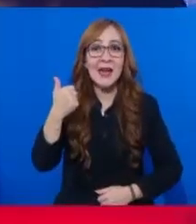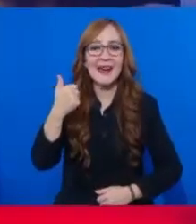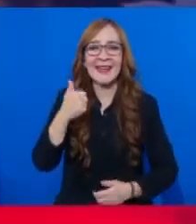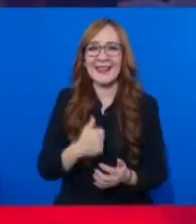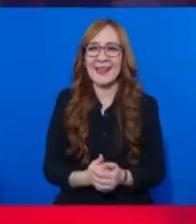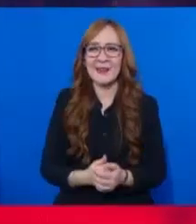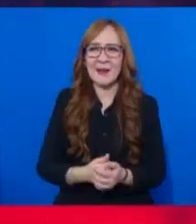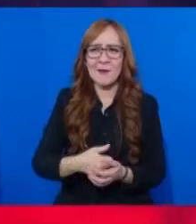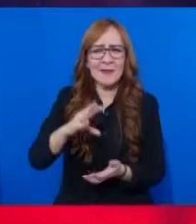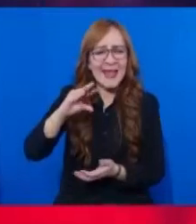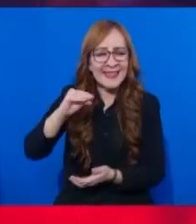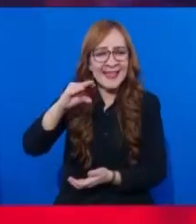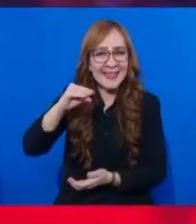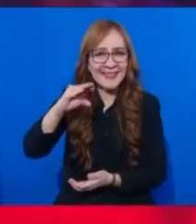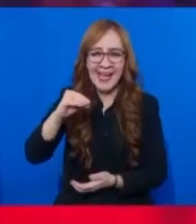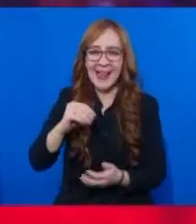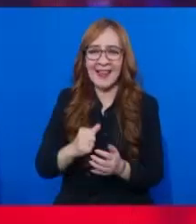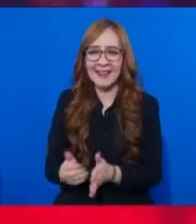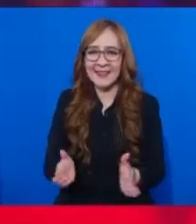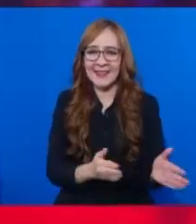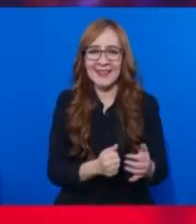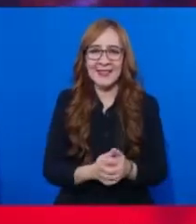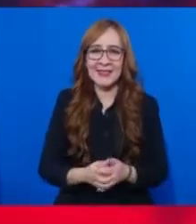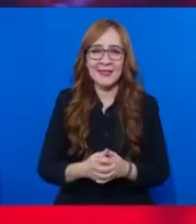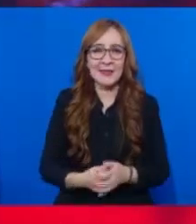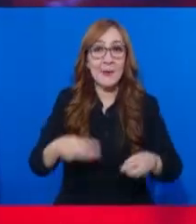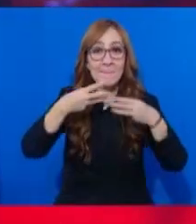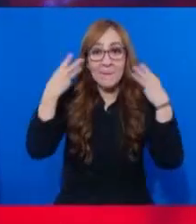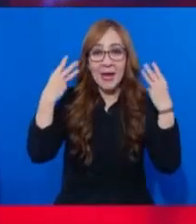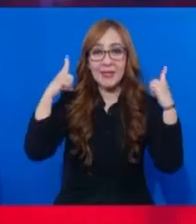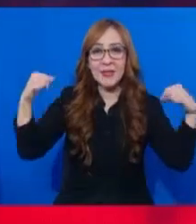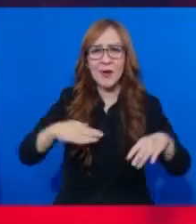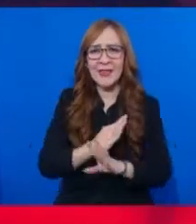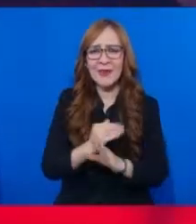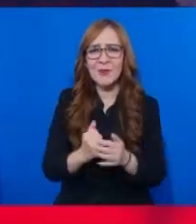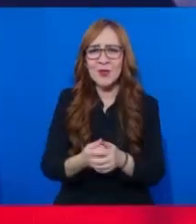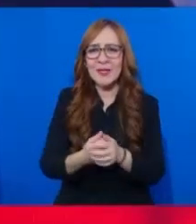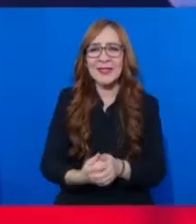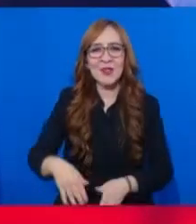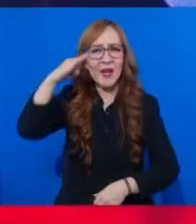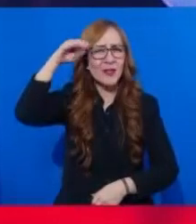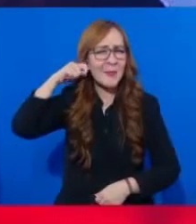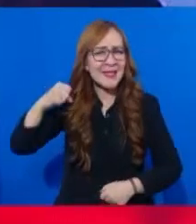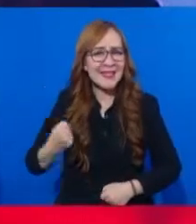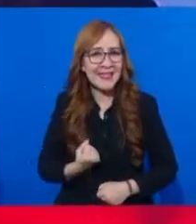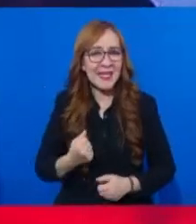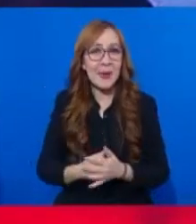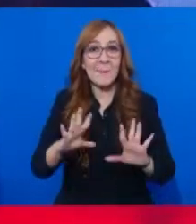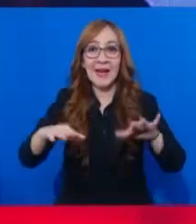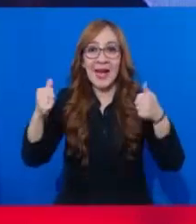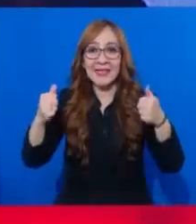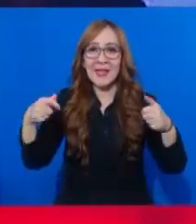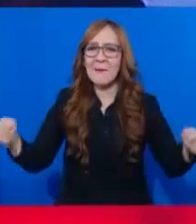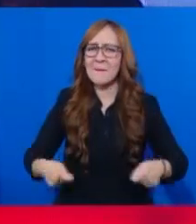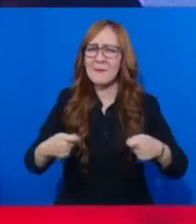dagingnya sangat kenyal. Sementara itu di Malang, Jawa Timur, pasangan suami istri berhasil membuat inovasi pizza kering atau pizza crispy yang